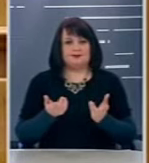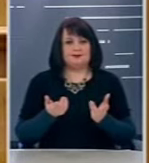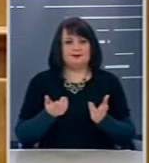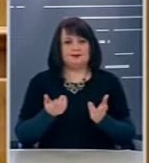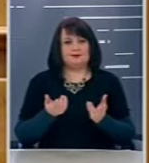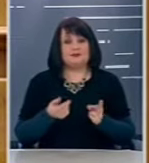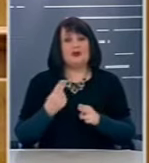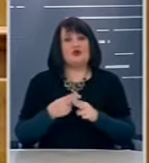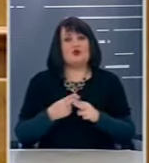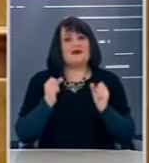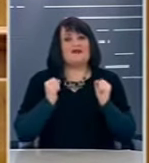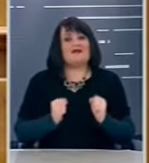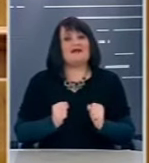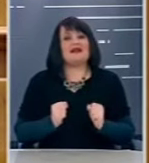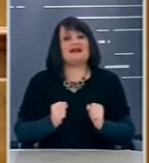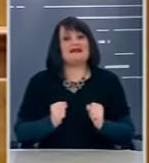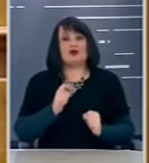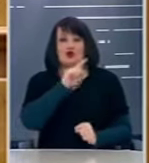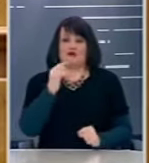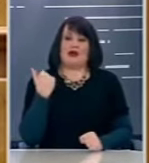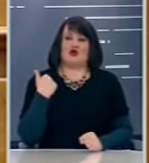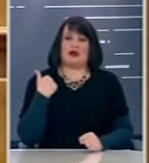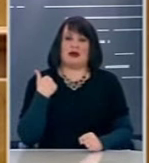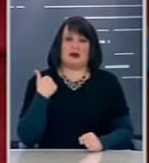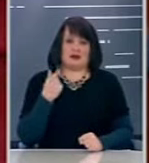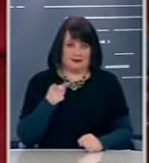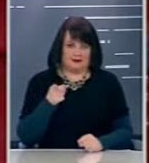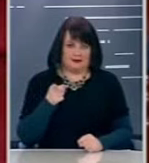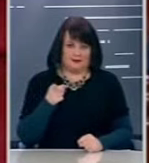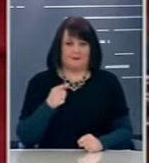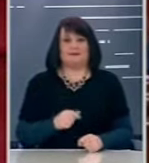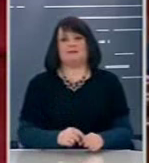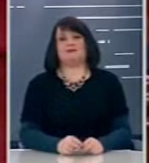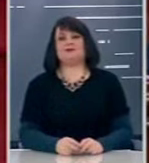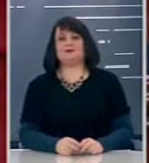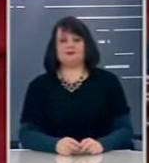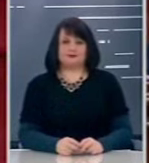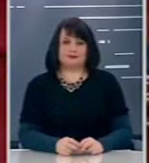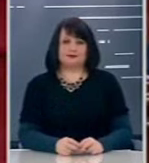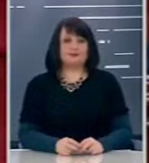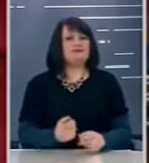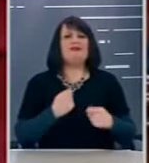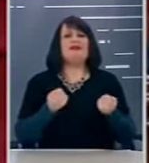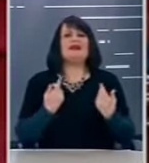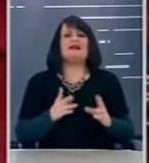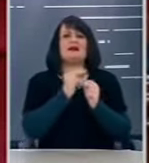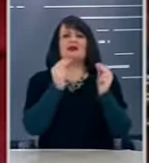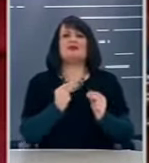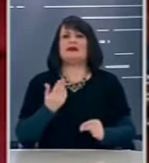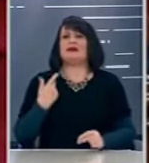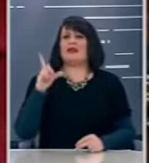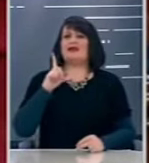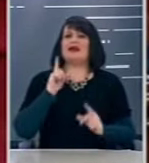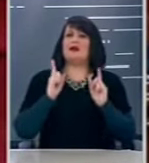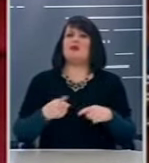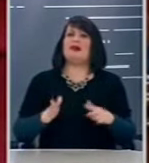το βασικό θέμα της ερώτησης που κατατέθηκε σήμερα. Τι έγινε προχθές, τι